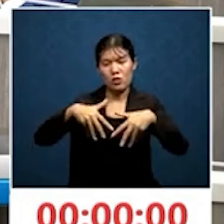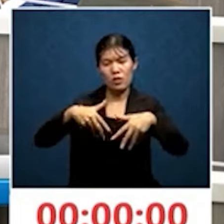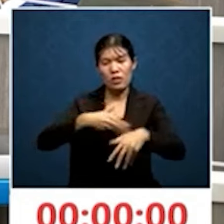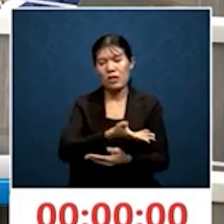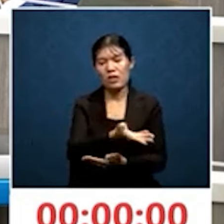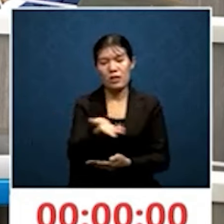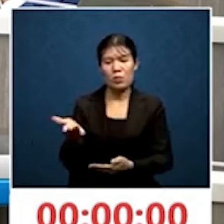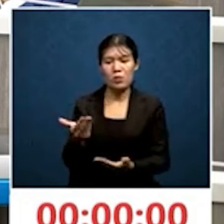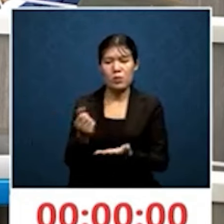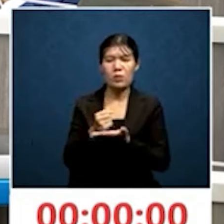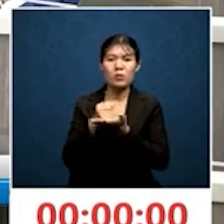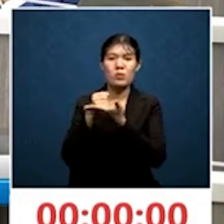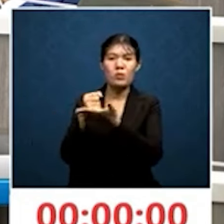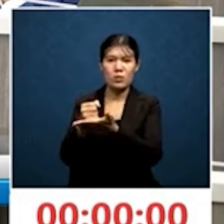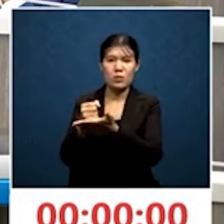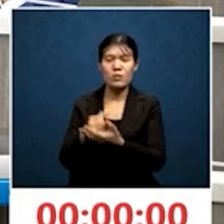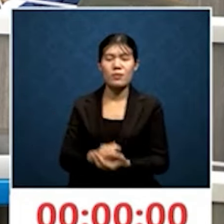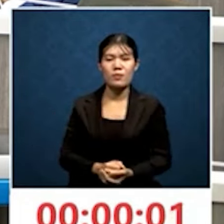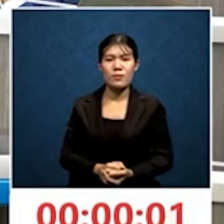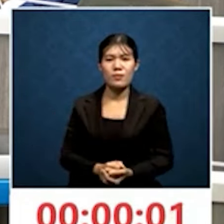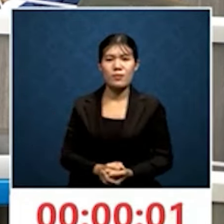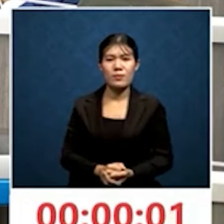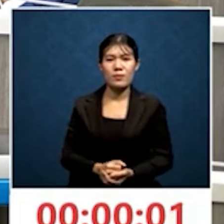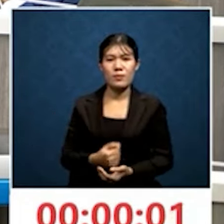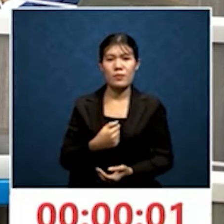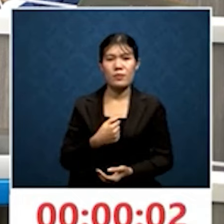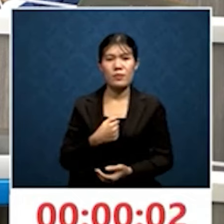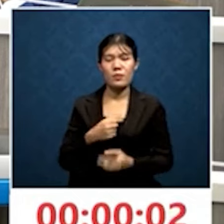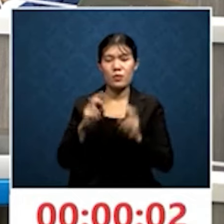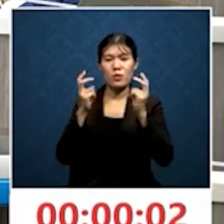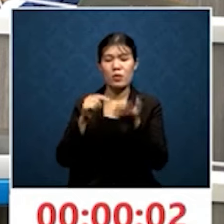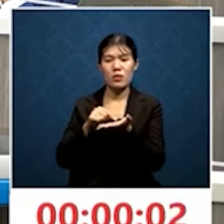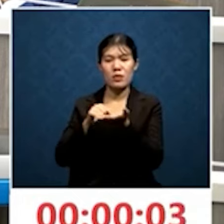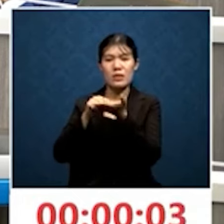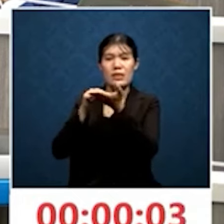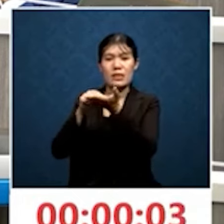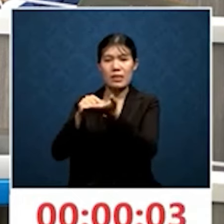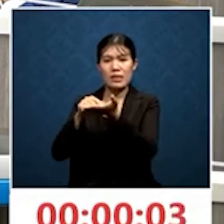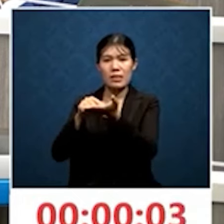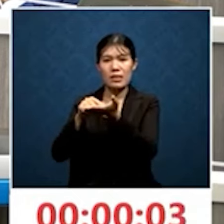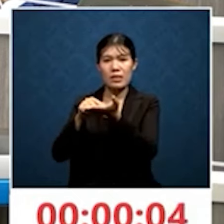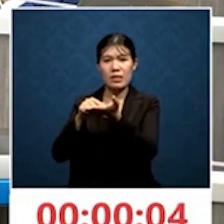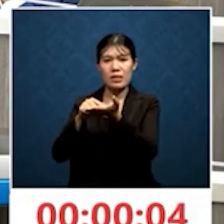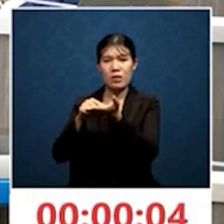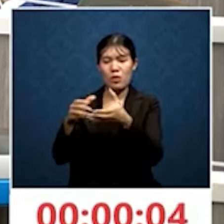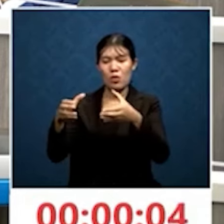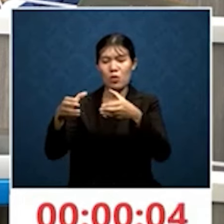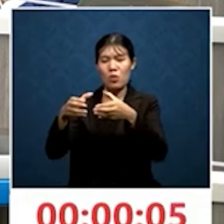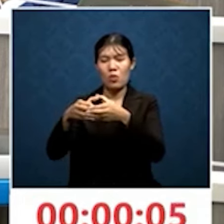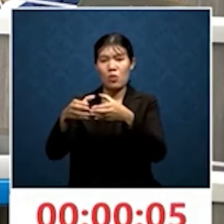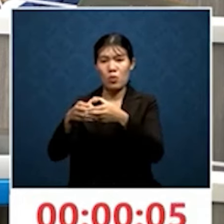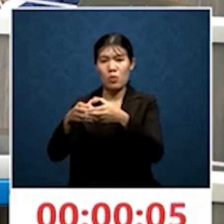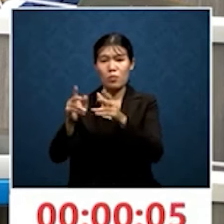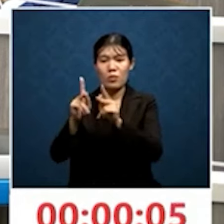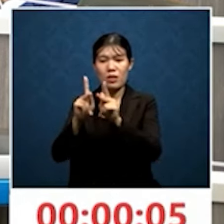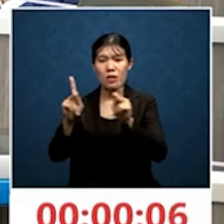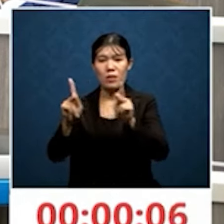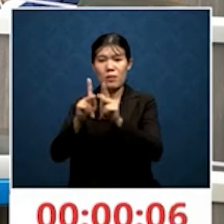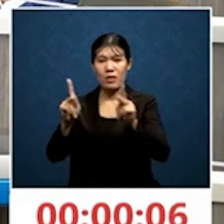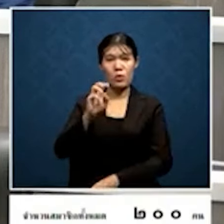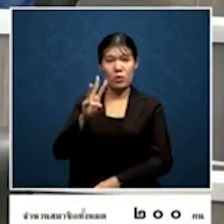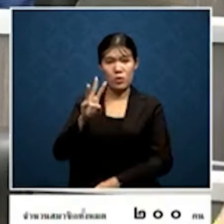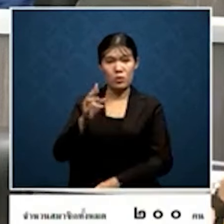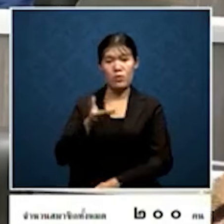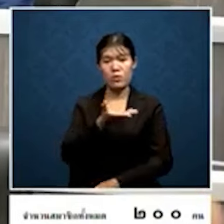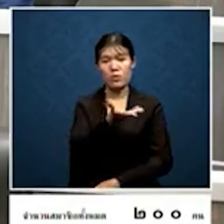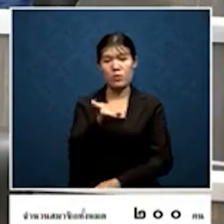องทั้งหมดส่วนเรื่องคำพิพากษาศาลจำคุก2เดือนกระทบคุณสมบัติไหมหมอเปรมบอกเป็นเรื่องเข้าใจผิดคำพิพากษาคือ